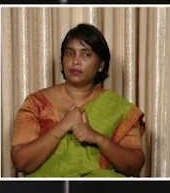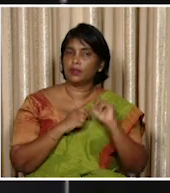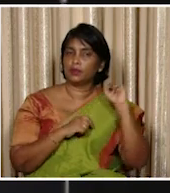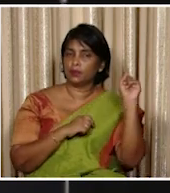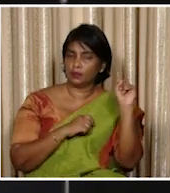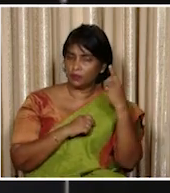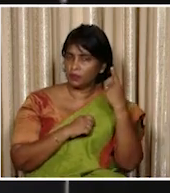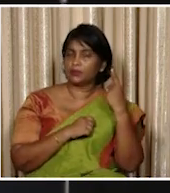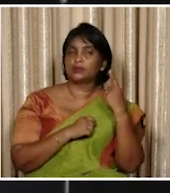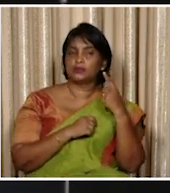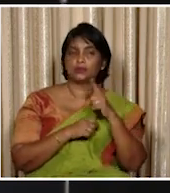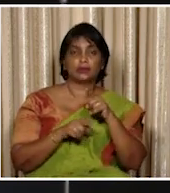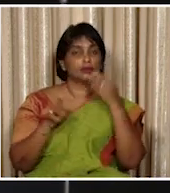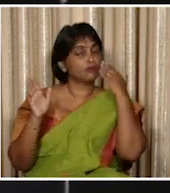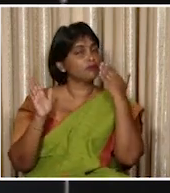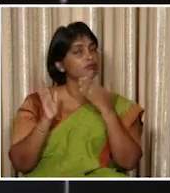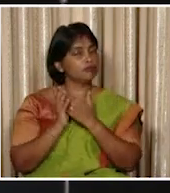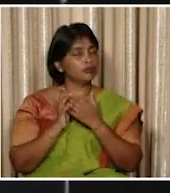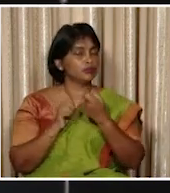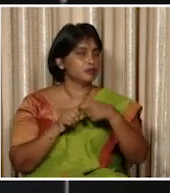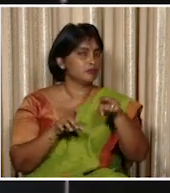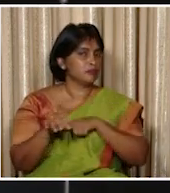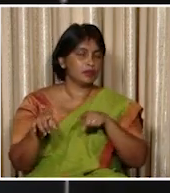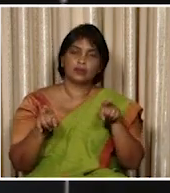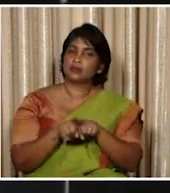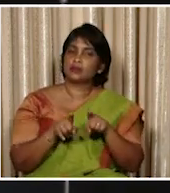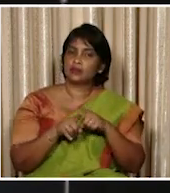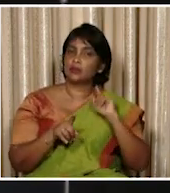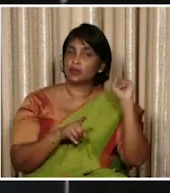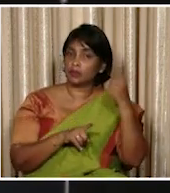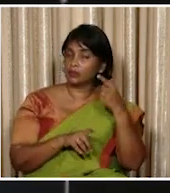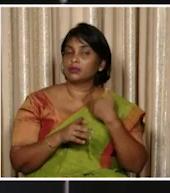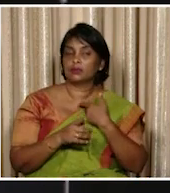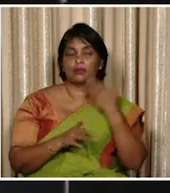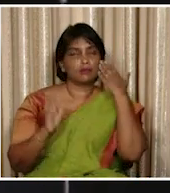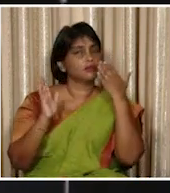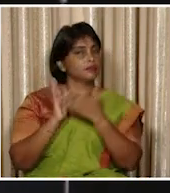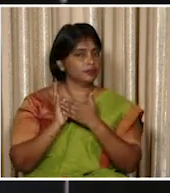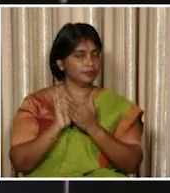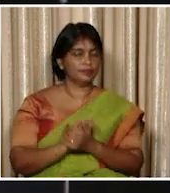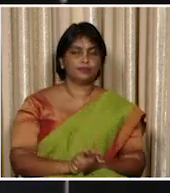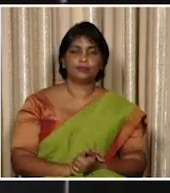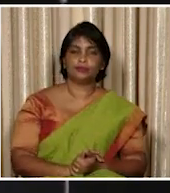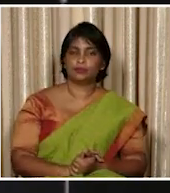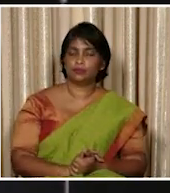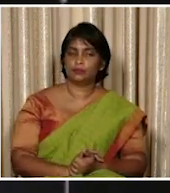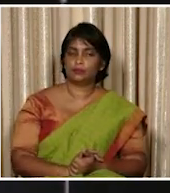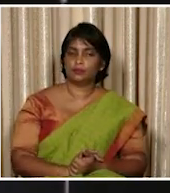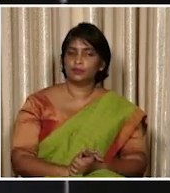காட்டத் ஏஷேஸ்திரே புரோகாமியா ஹட்டியட்ட அப்பி கௌருத் எதுமா ஹந்துன்னு